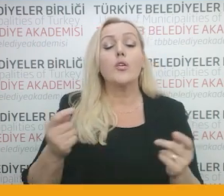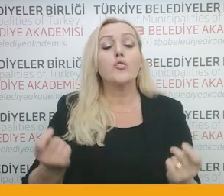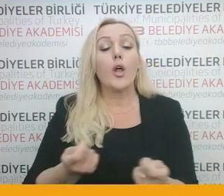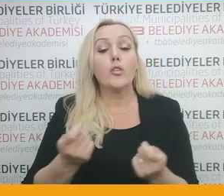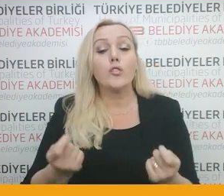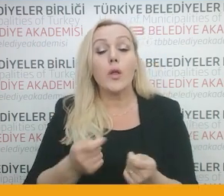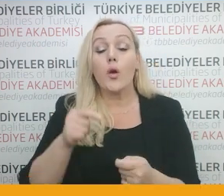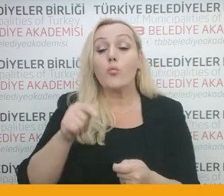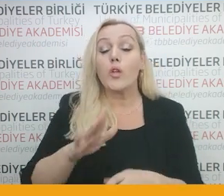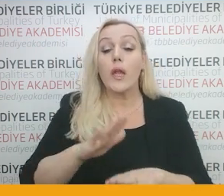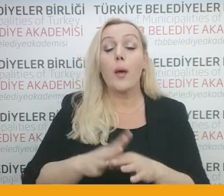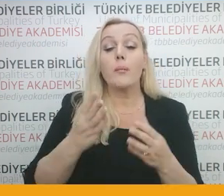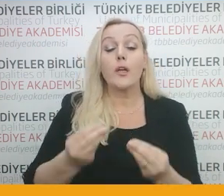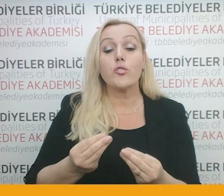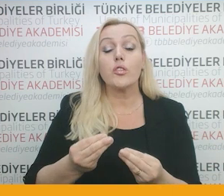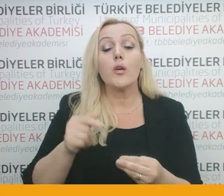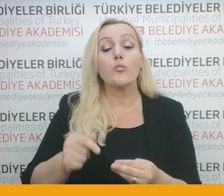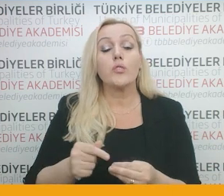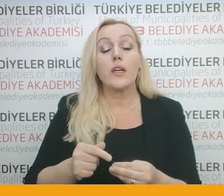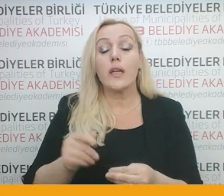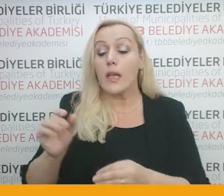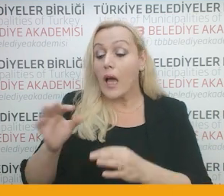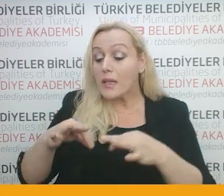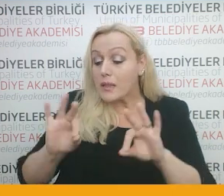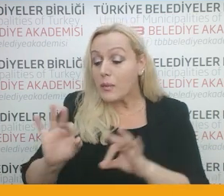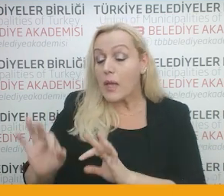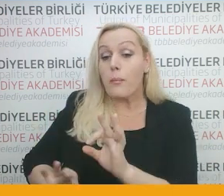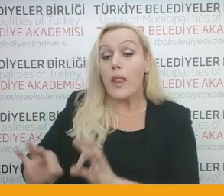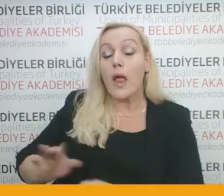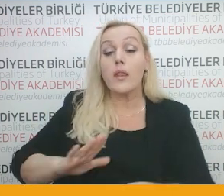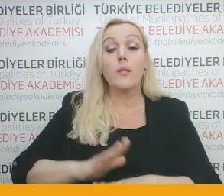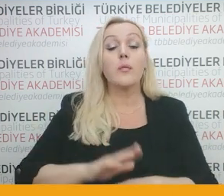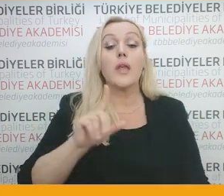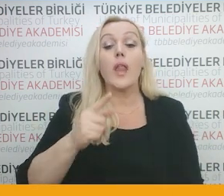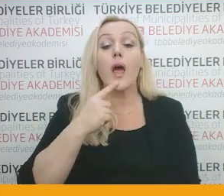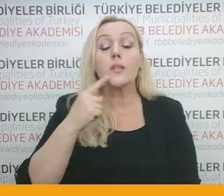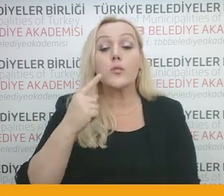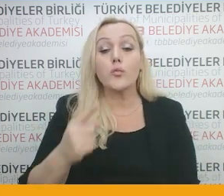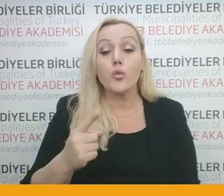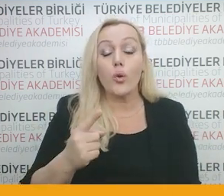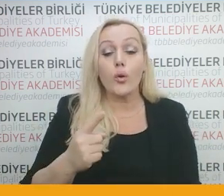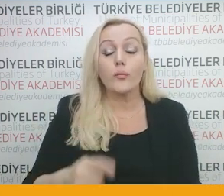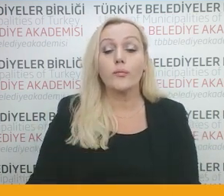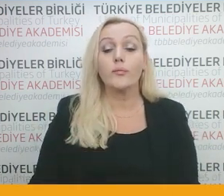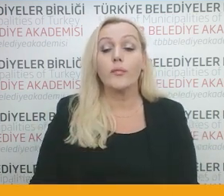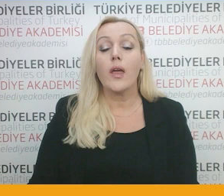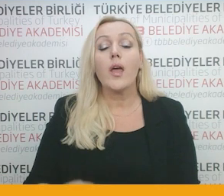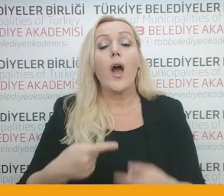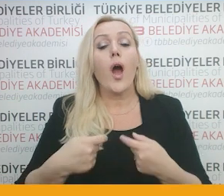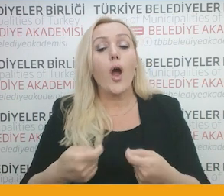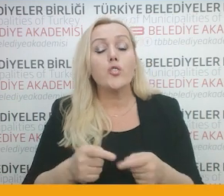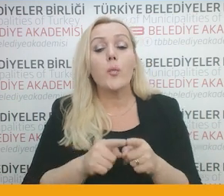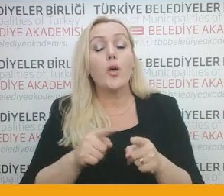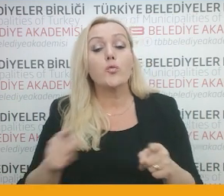için izlenecek yöntemlerle kaynak dağılımları içeren plan. Bize stratejik planı bu şekilde tarif ediyor. Harcama